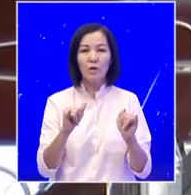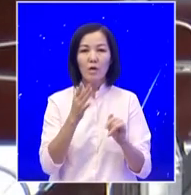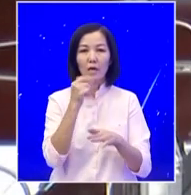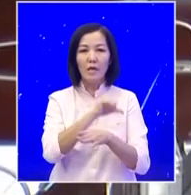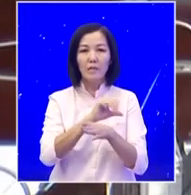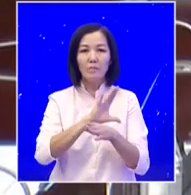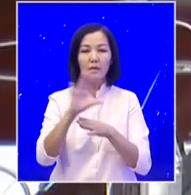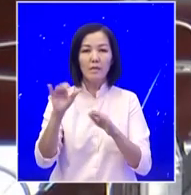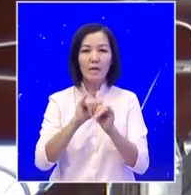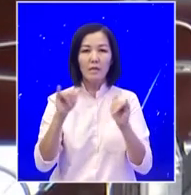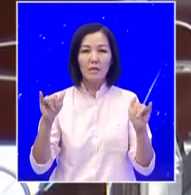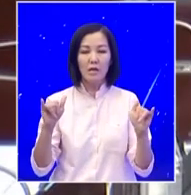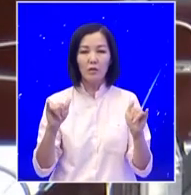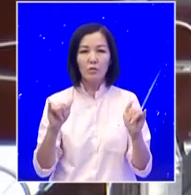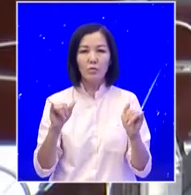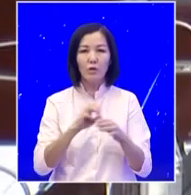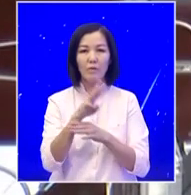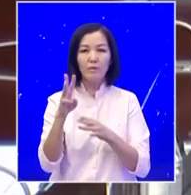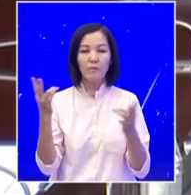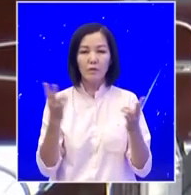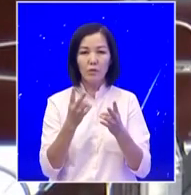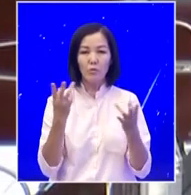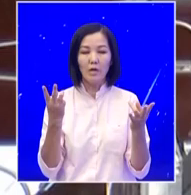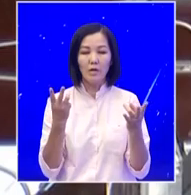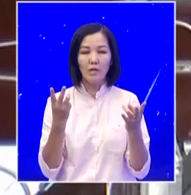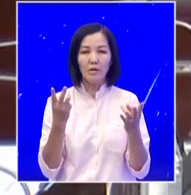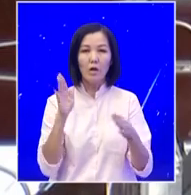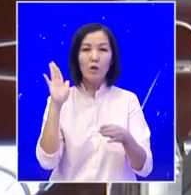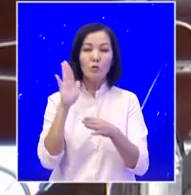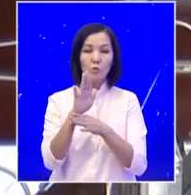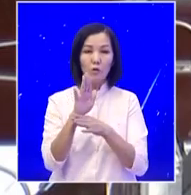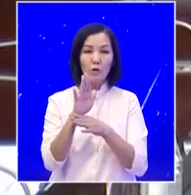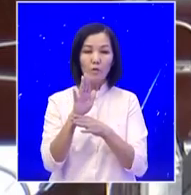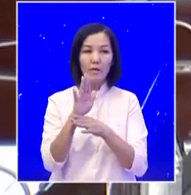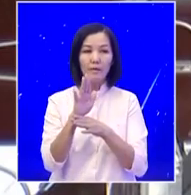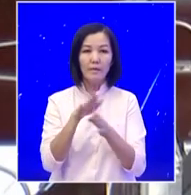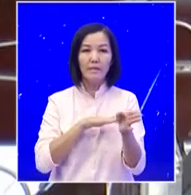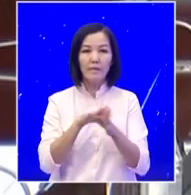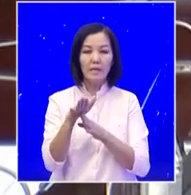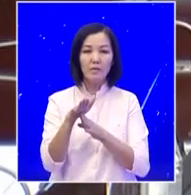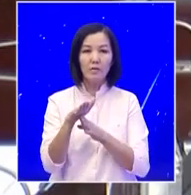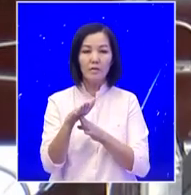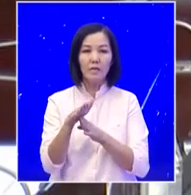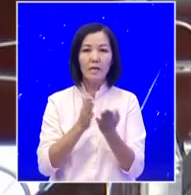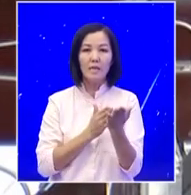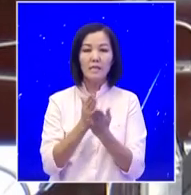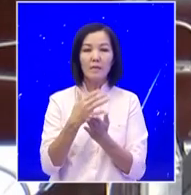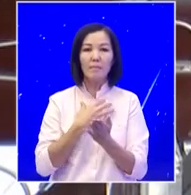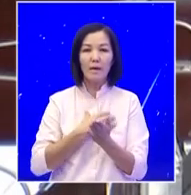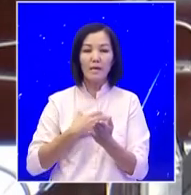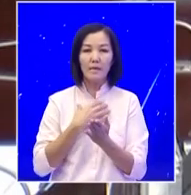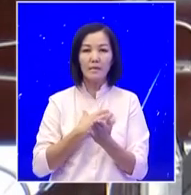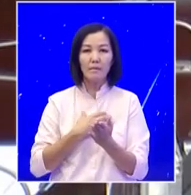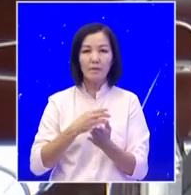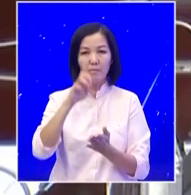құрылымын әртараптандыруды қамтамасыз етеді. Жолдауды іске асыру стратегиялық маңызды салаларды мемлекет қолдау